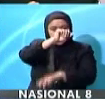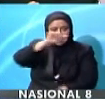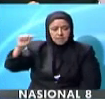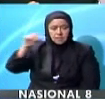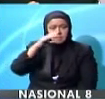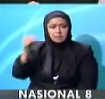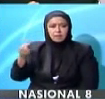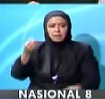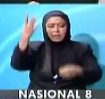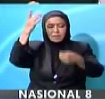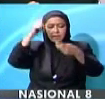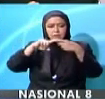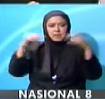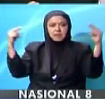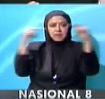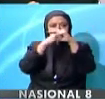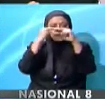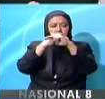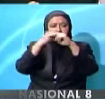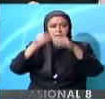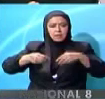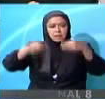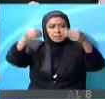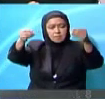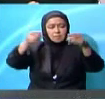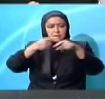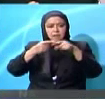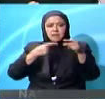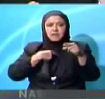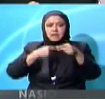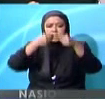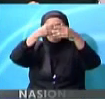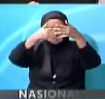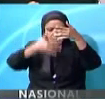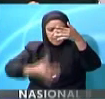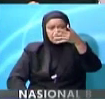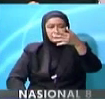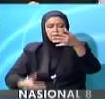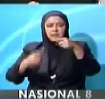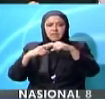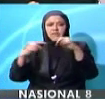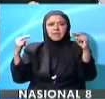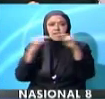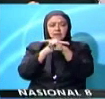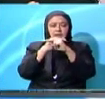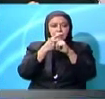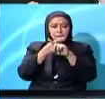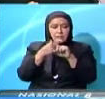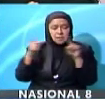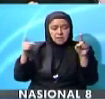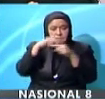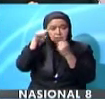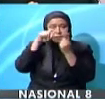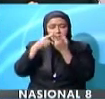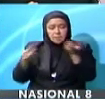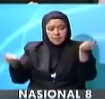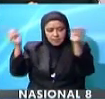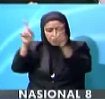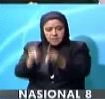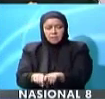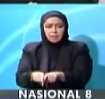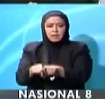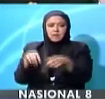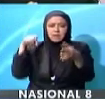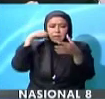ini tersenarai sebagai sebahagian daripada laluan rangkaian lebuh raya Asia. Namun apabila berlakunya kes-kes kemalangan maut terutama di LPT2